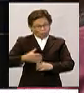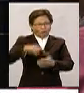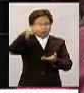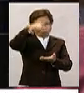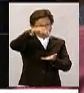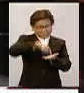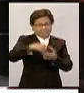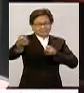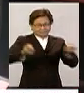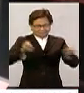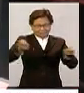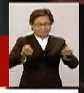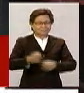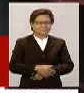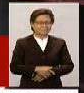product.